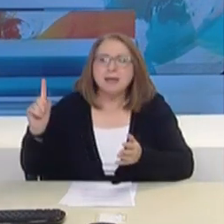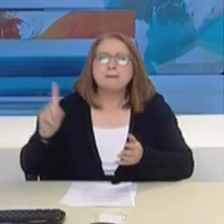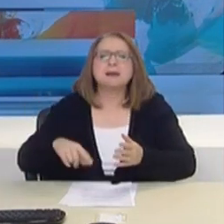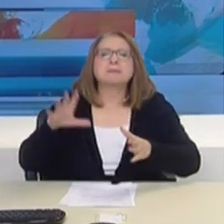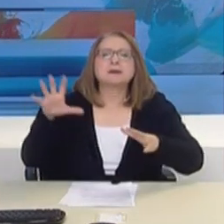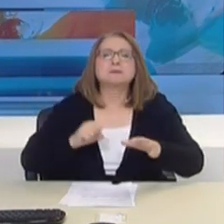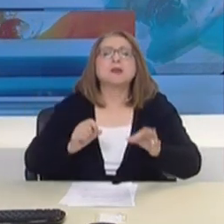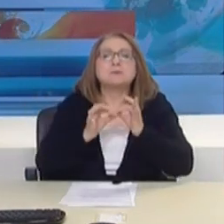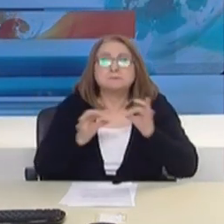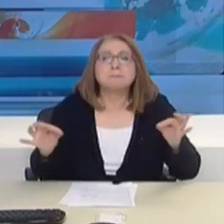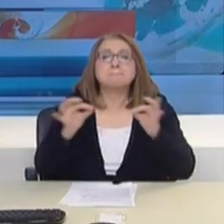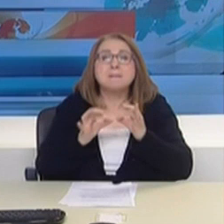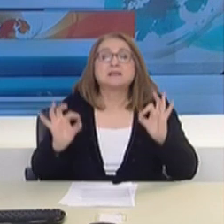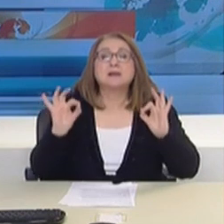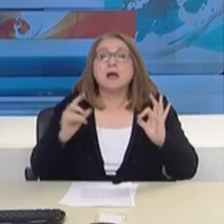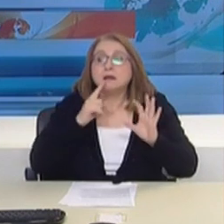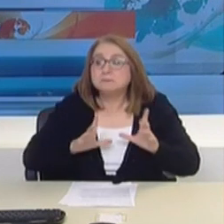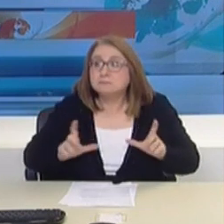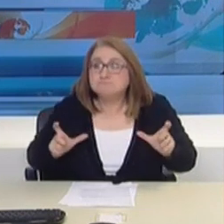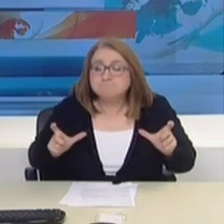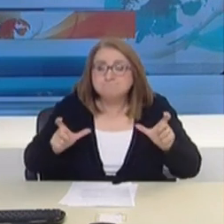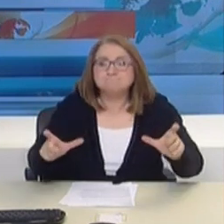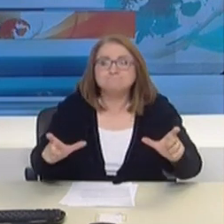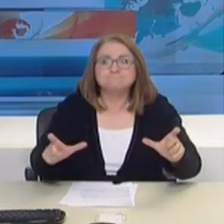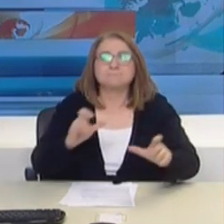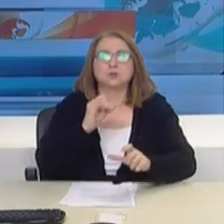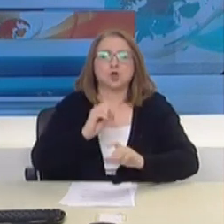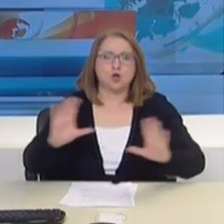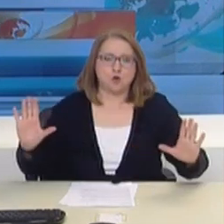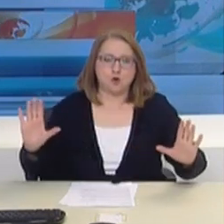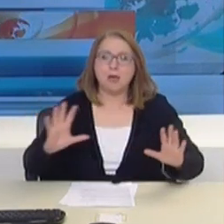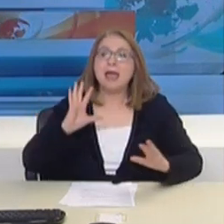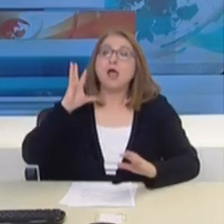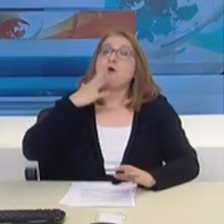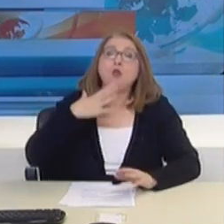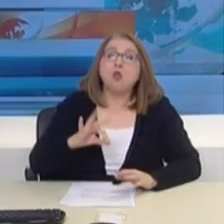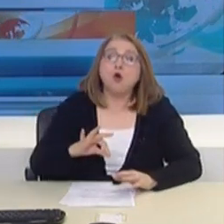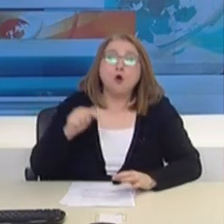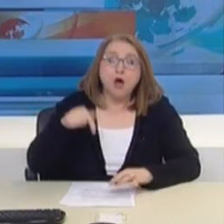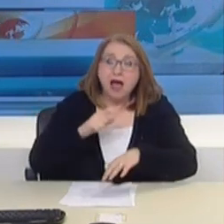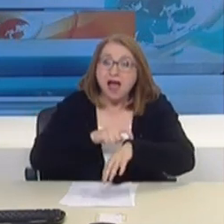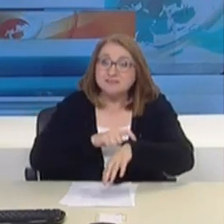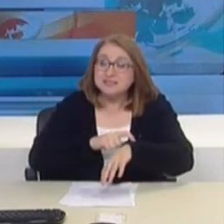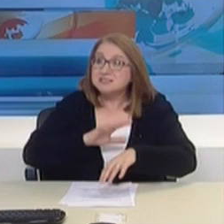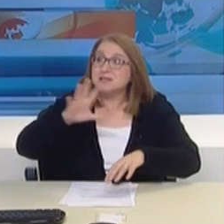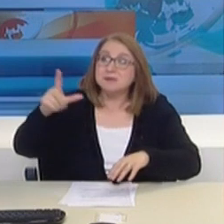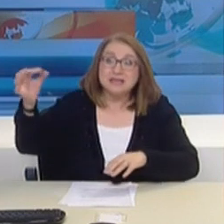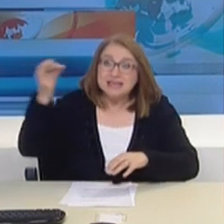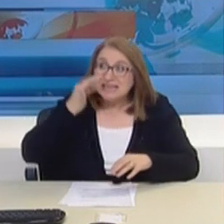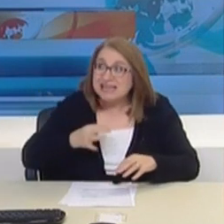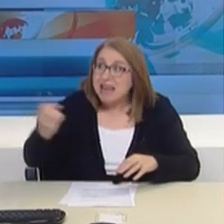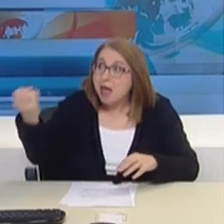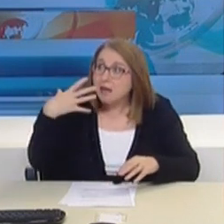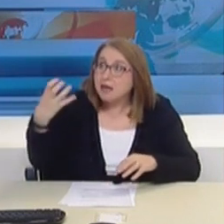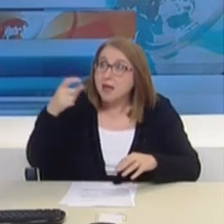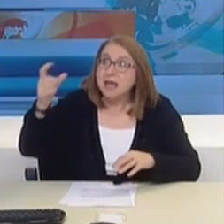ενέργειες για να περιορίσουμε την εξάπλωση του ιού, έως ότου τα δεδομένα μας είναι ακόμη πιο σίγουρα. Νομίζω γνωρίζουμε ήδη αρκετά,